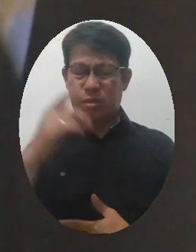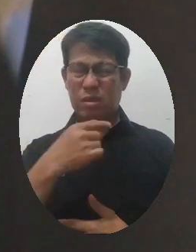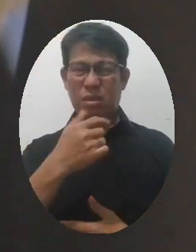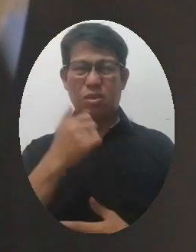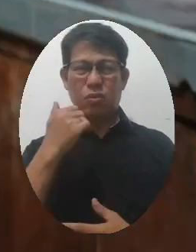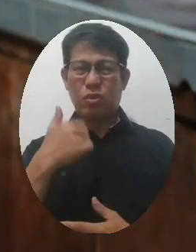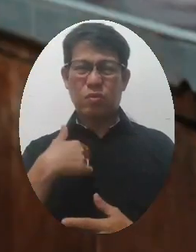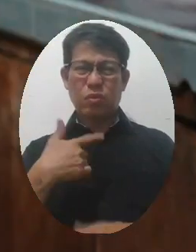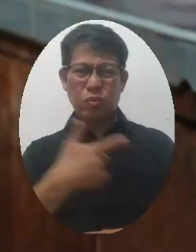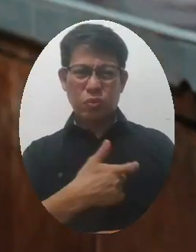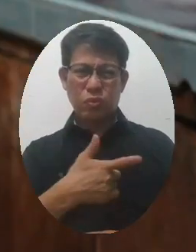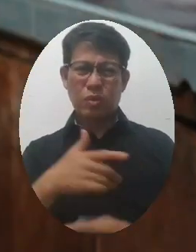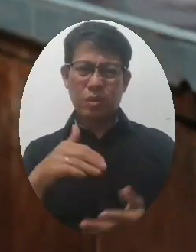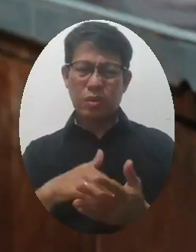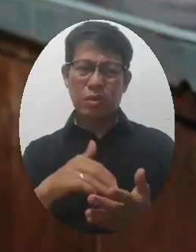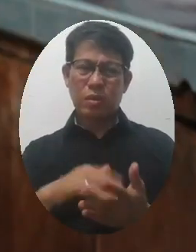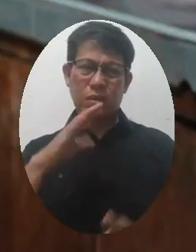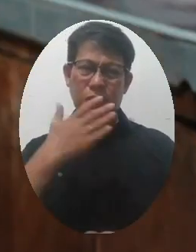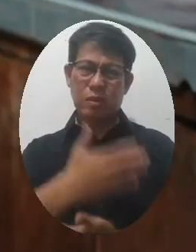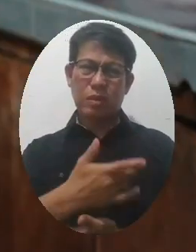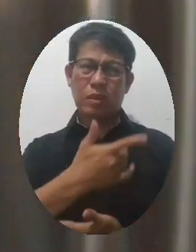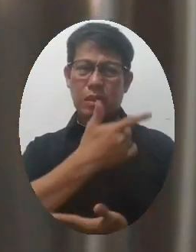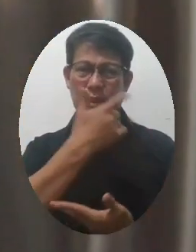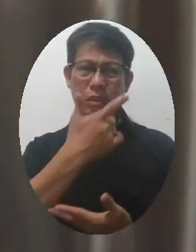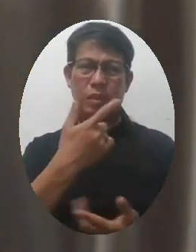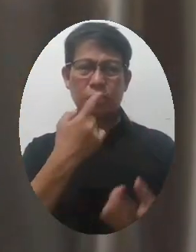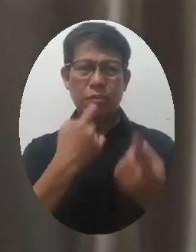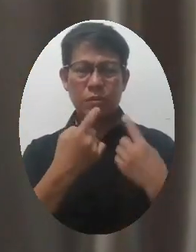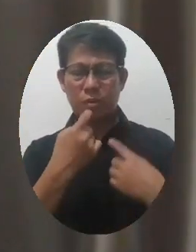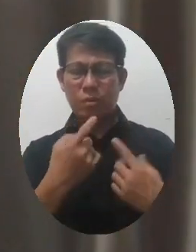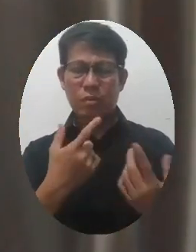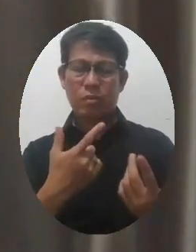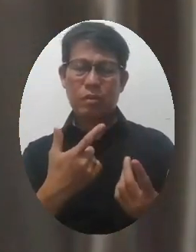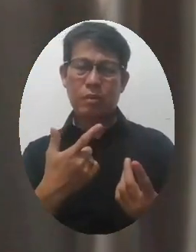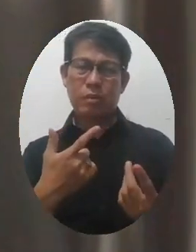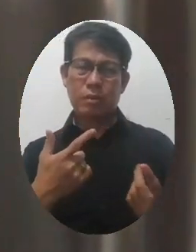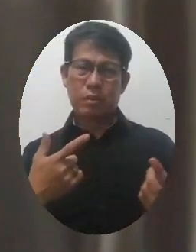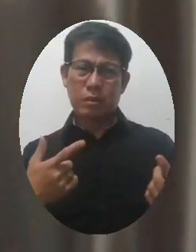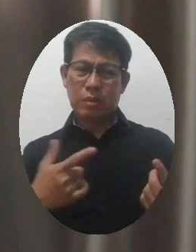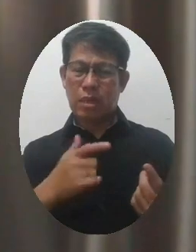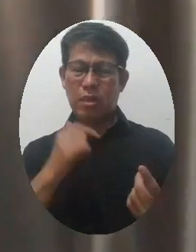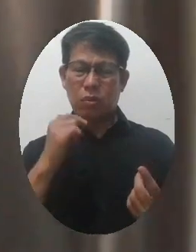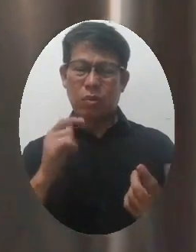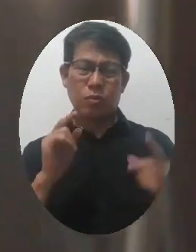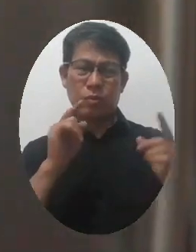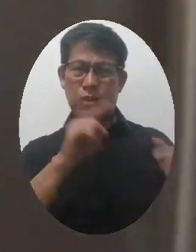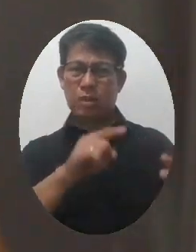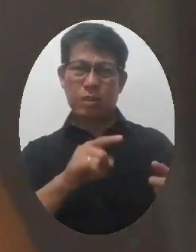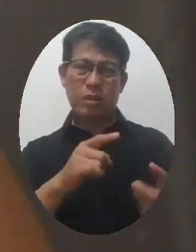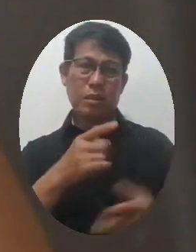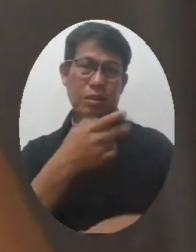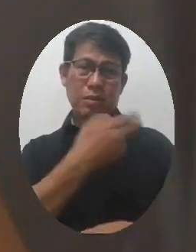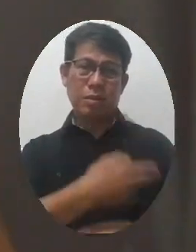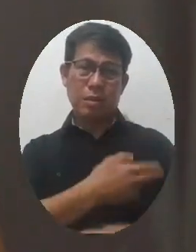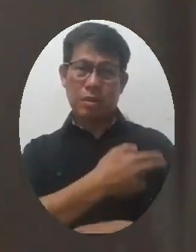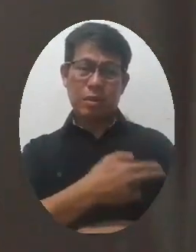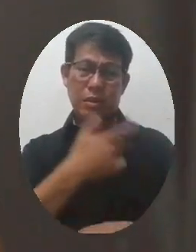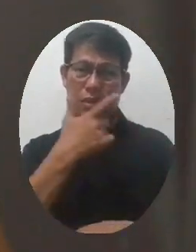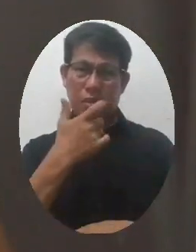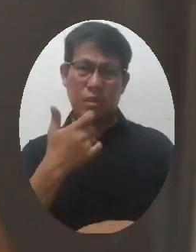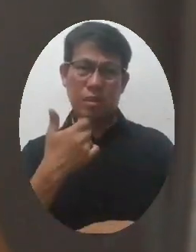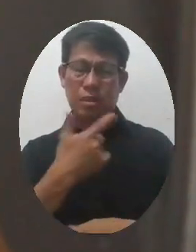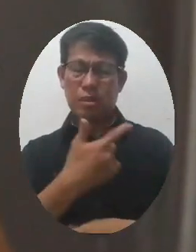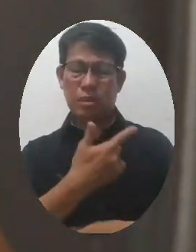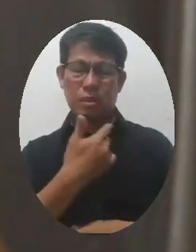kasing matusok yung anak ko. Kasi iniiyak niya sa akin na ayoko na pumunta ng hospital, mama.